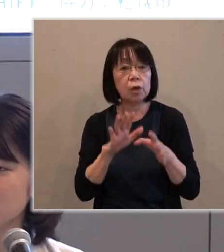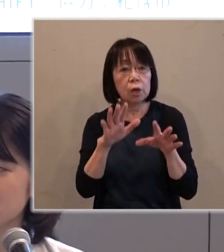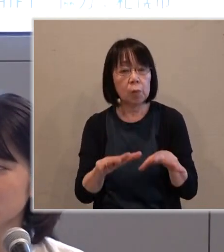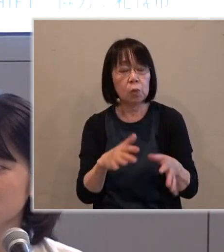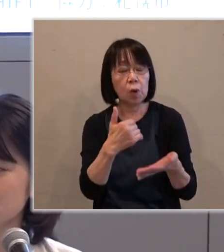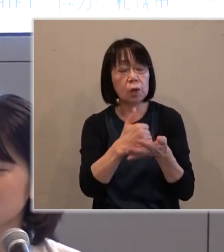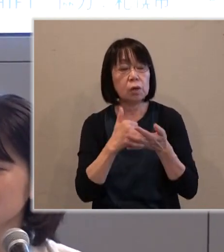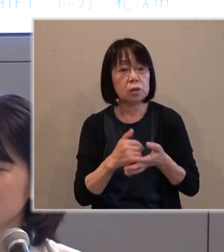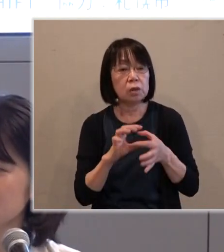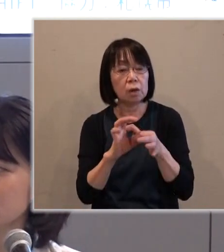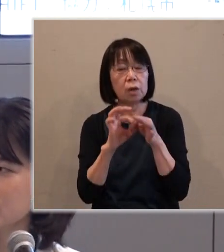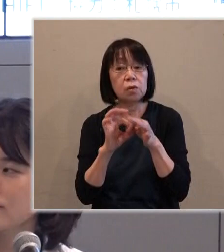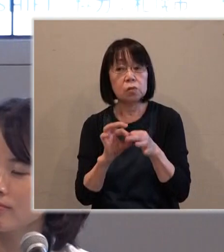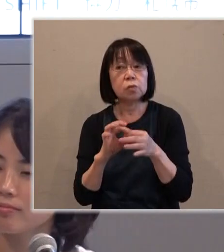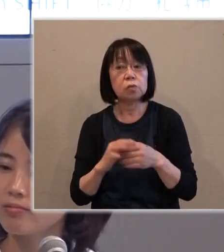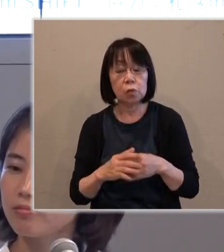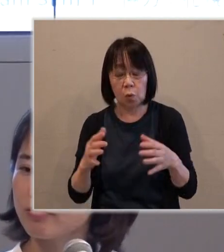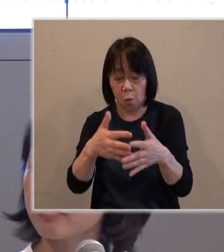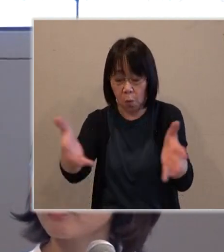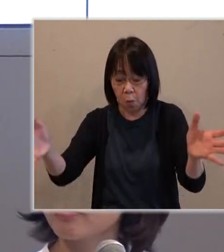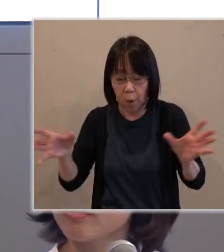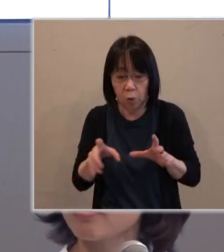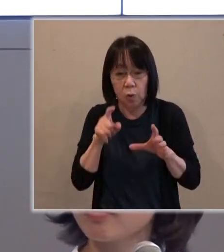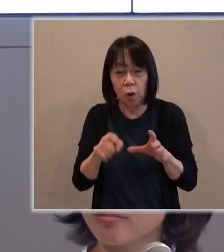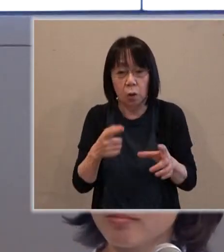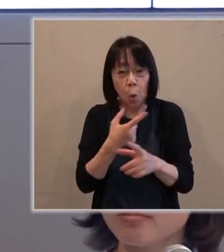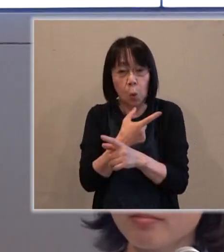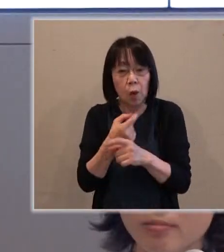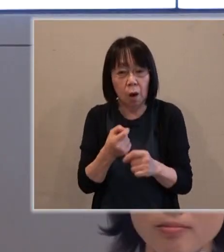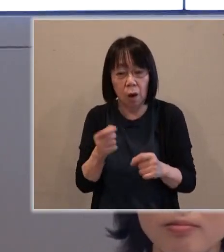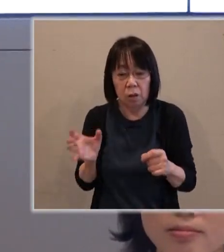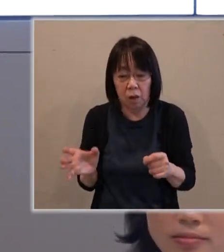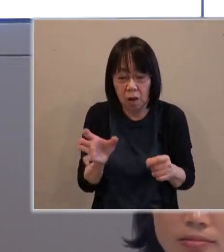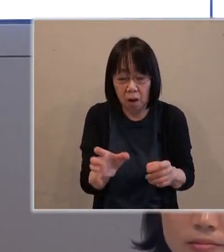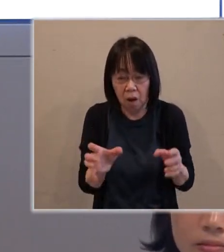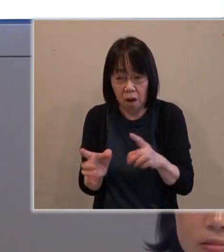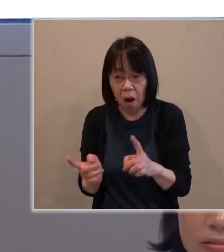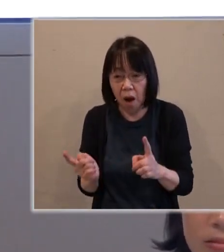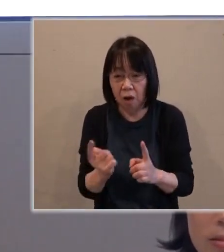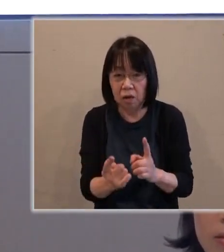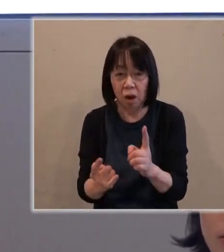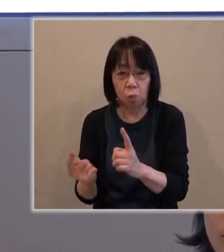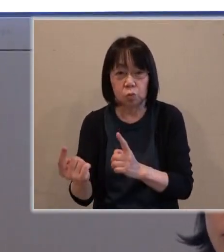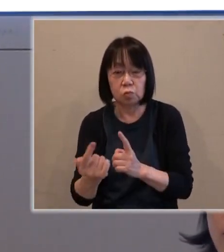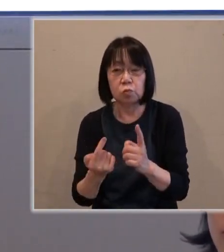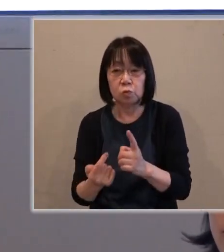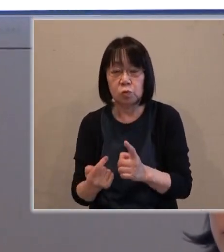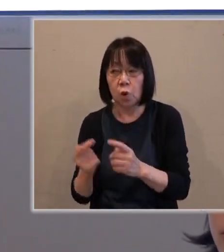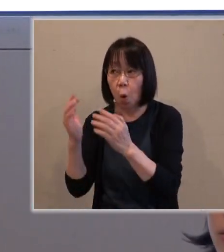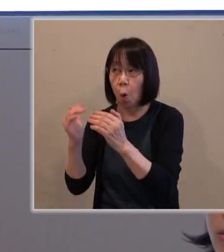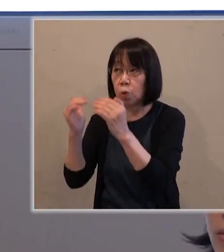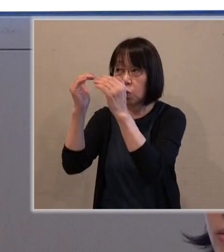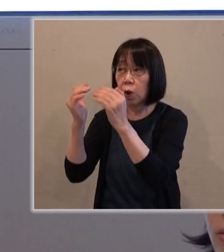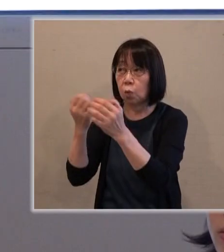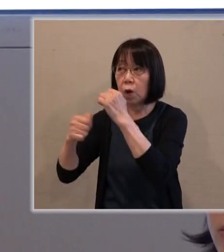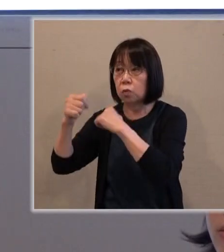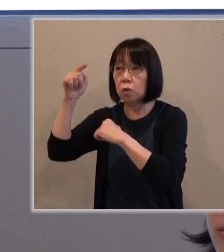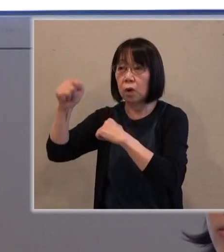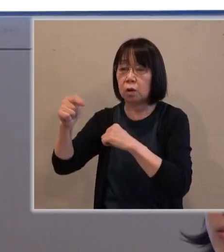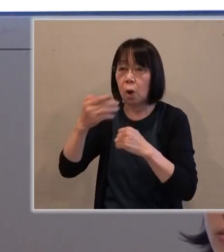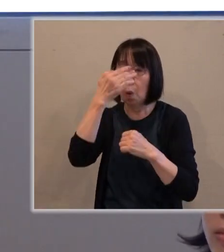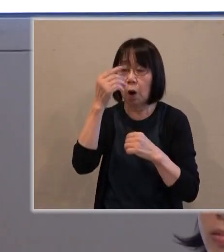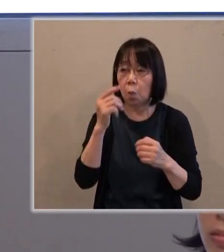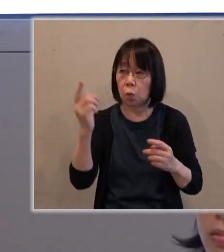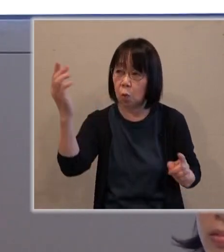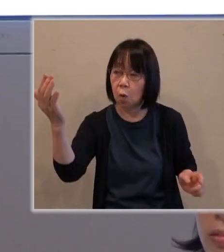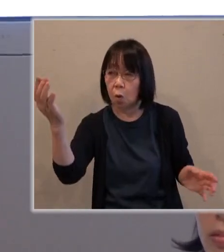ど、こう輪の中にお互いに入り合うっていうことは結構大事で、大人の活動の中に若者を入れようとすると大体うま